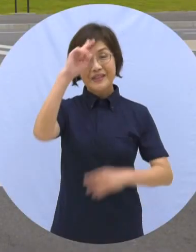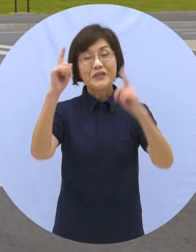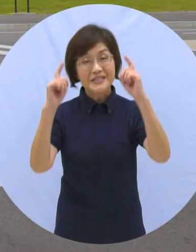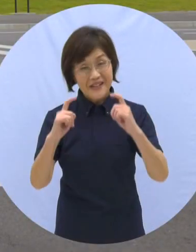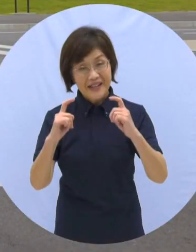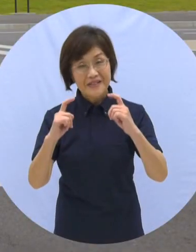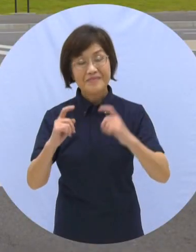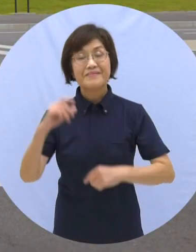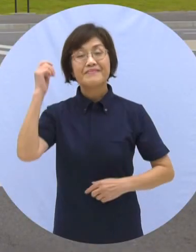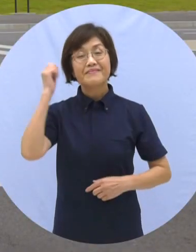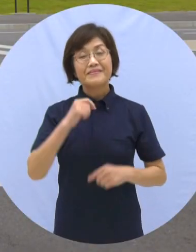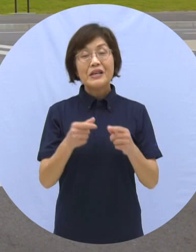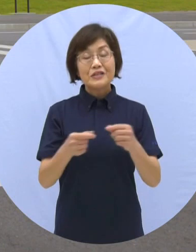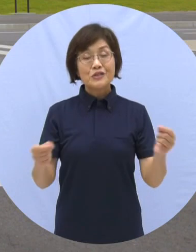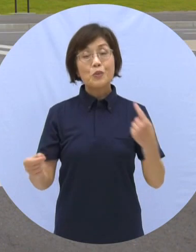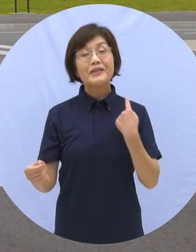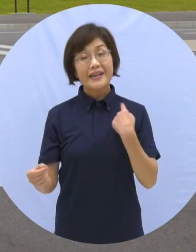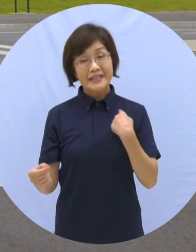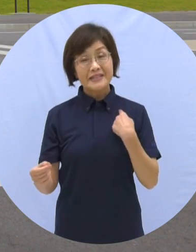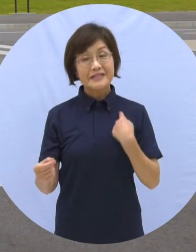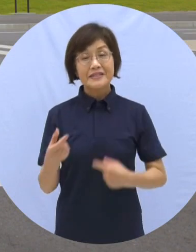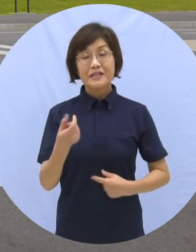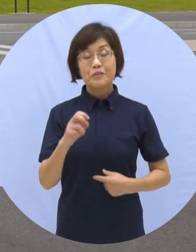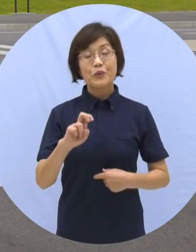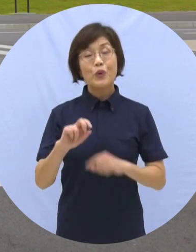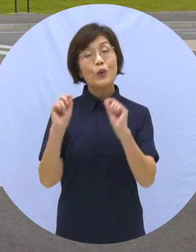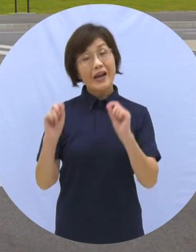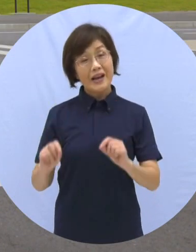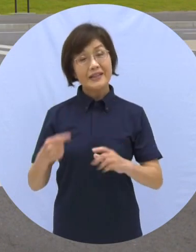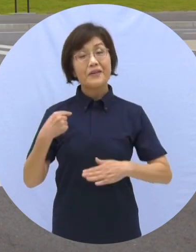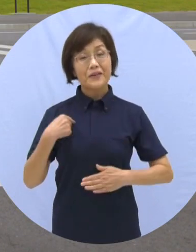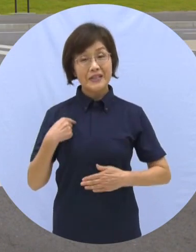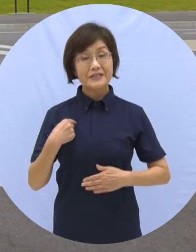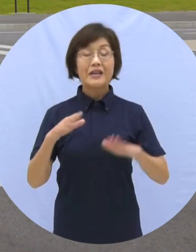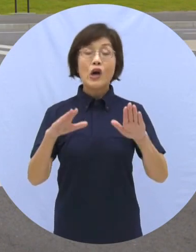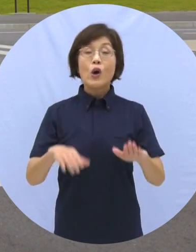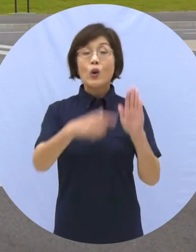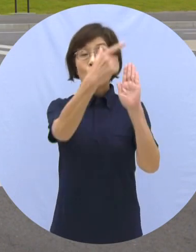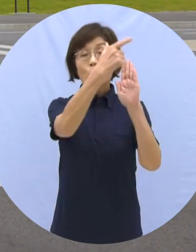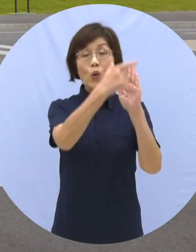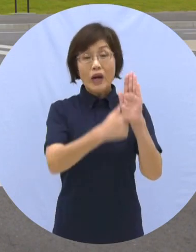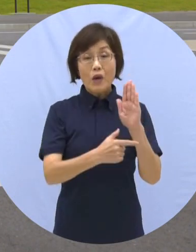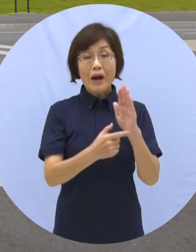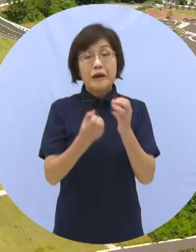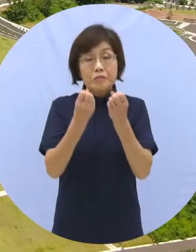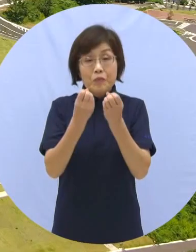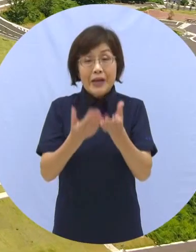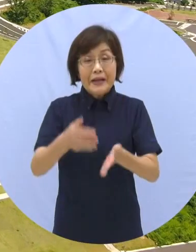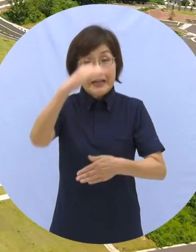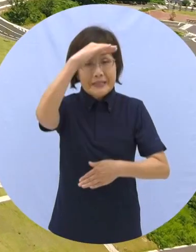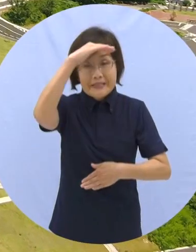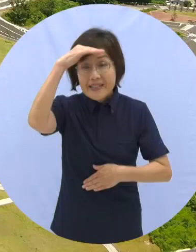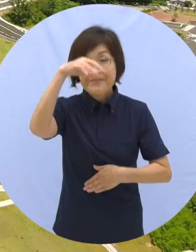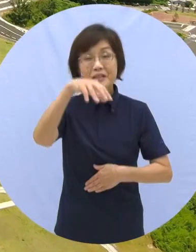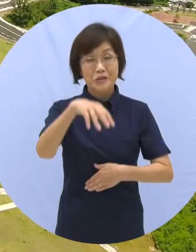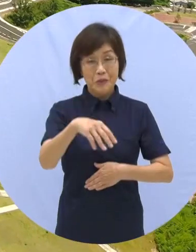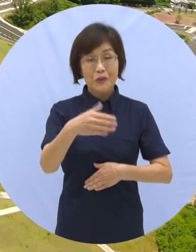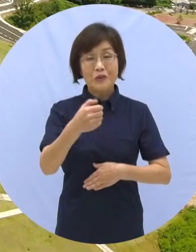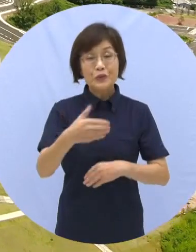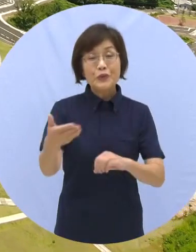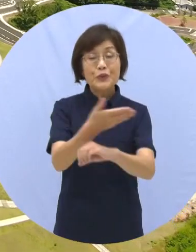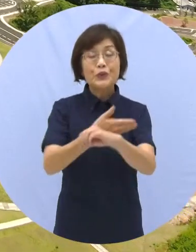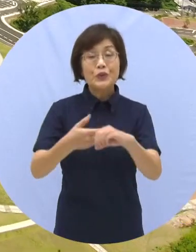皆さんこんにちは、佐世保市長の友永です。 レポーターの諸岡直子です。今回は新たな絶景スポ